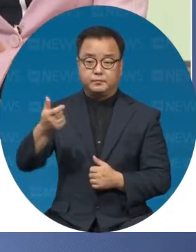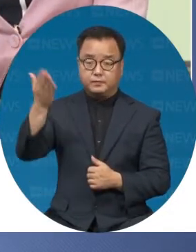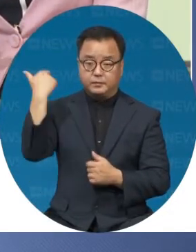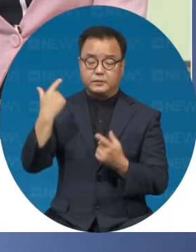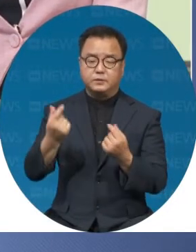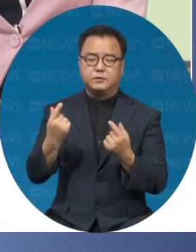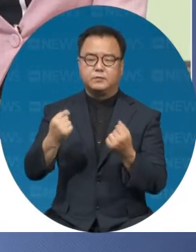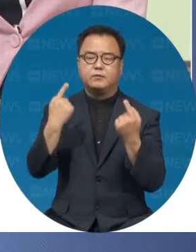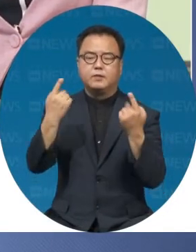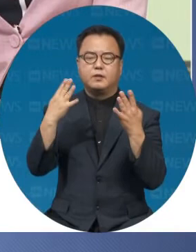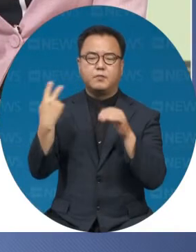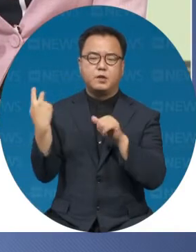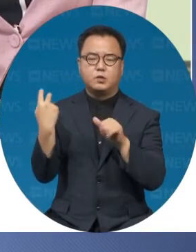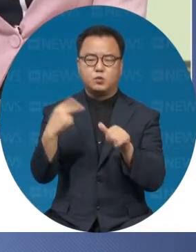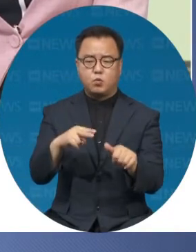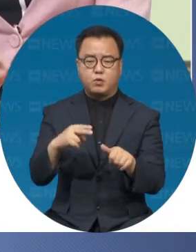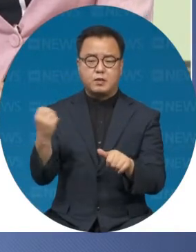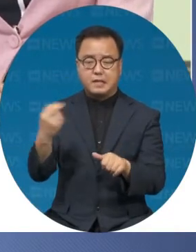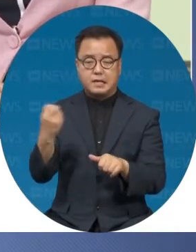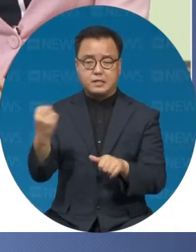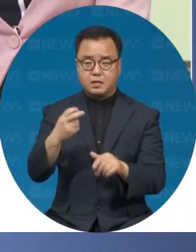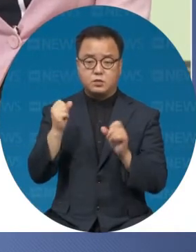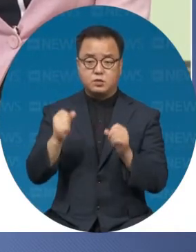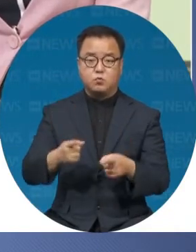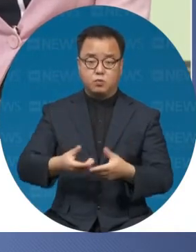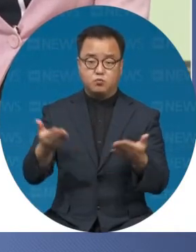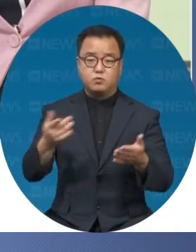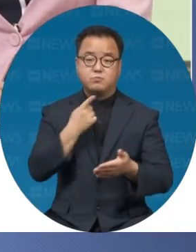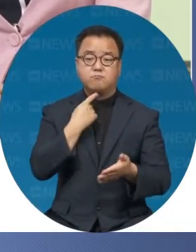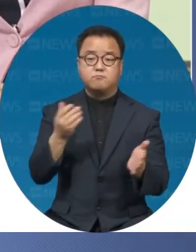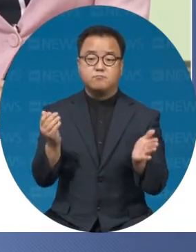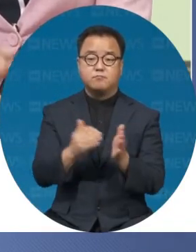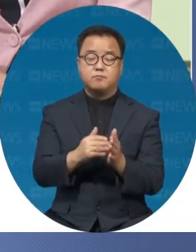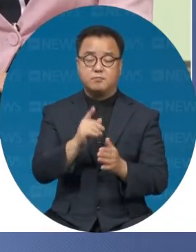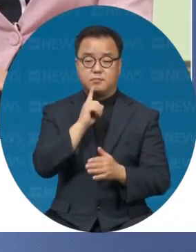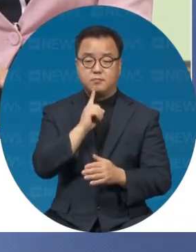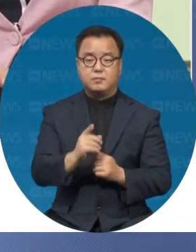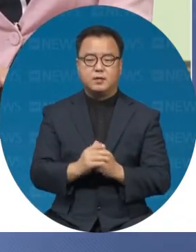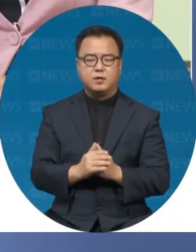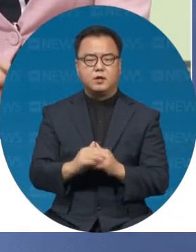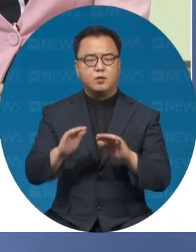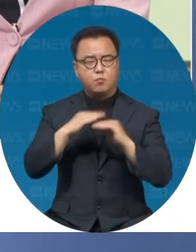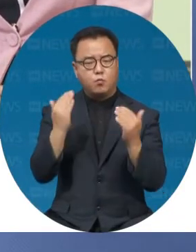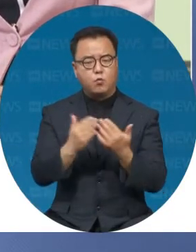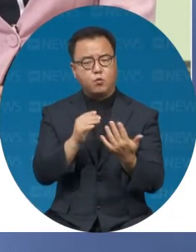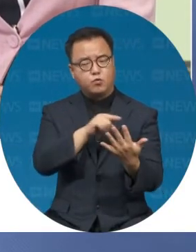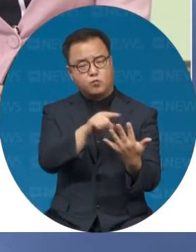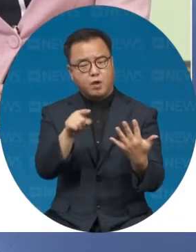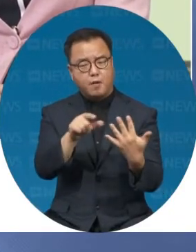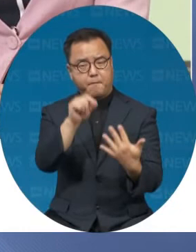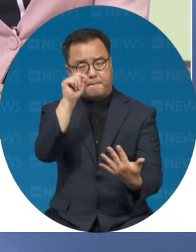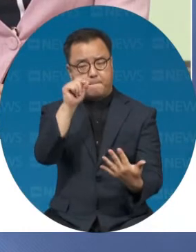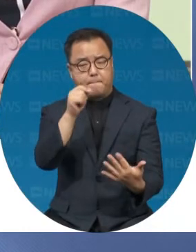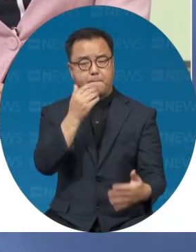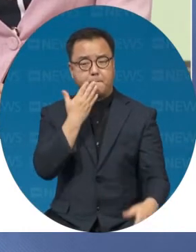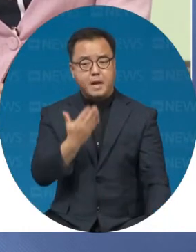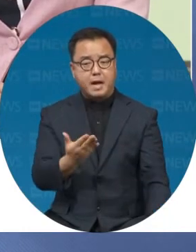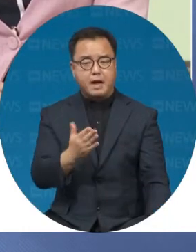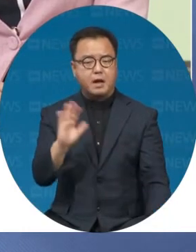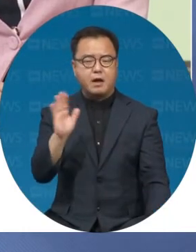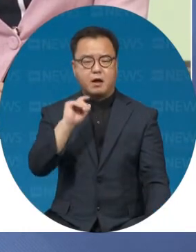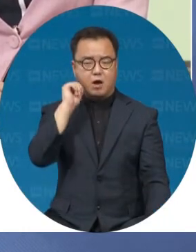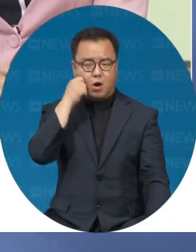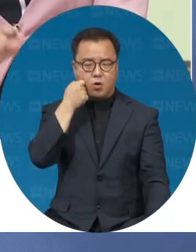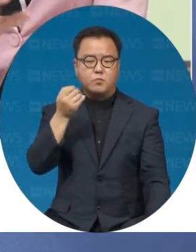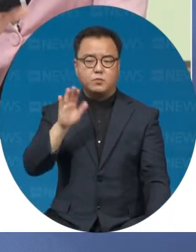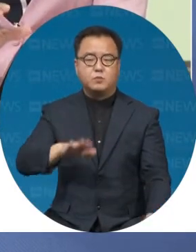대학들의 재도전 기회를 준 적이 있다 이렇게 덧붙혀 는데요 물러 이제 모두가 선정돼 짓기는 어렵게 찌면 요 그러면서 이제 교육부